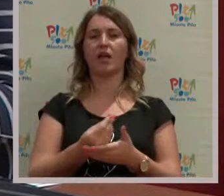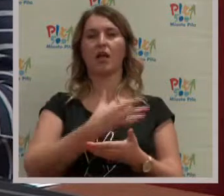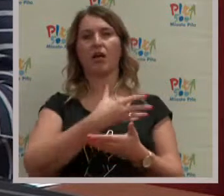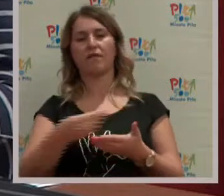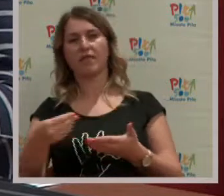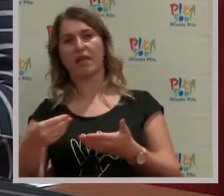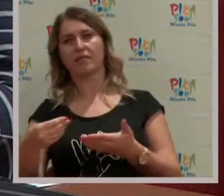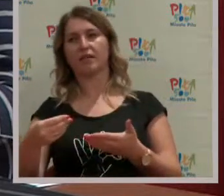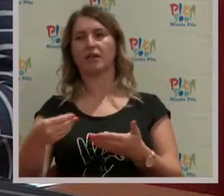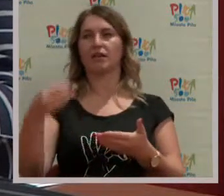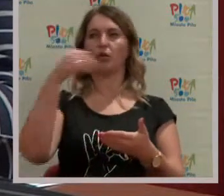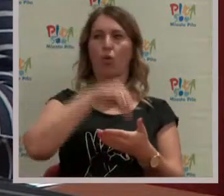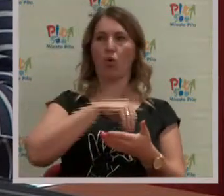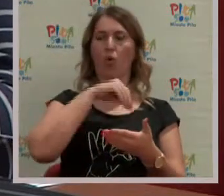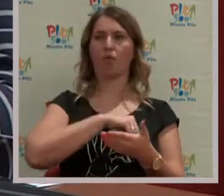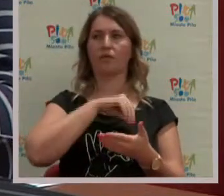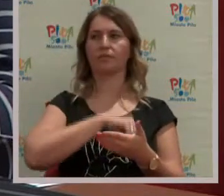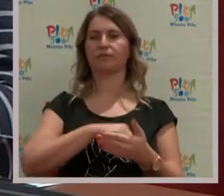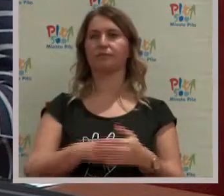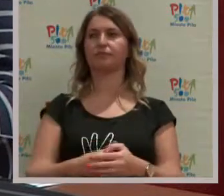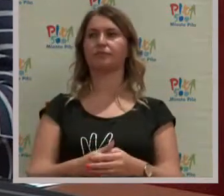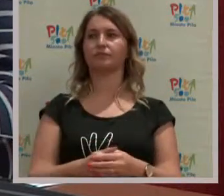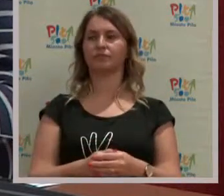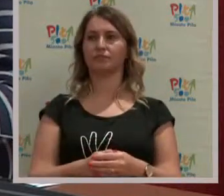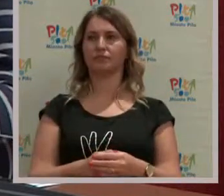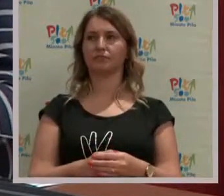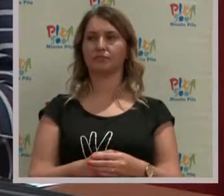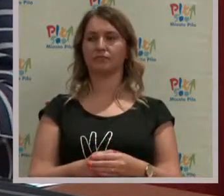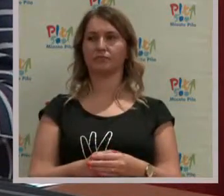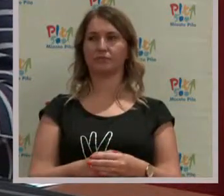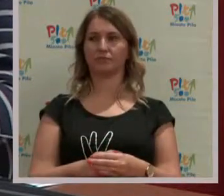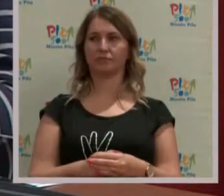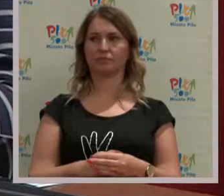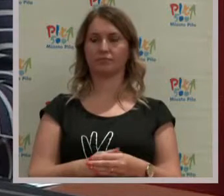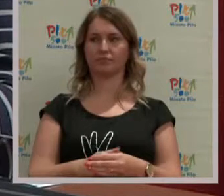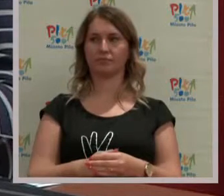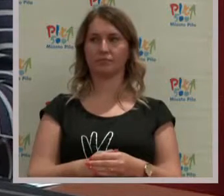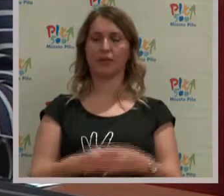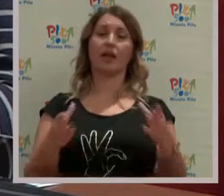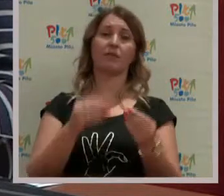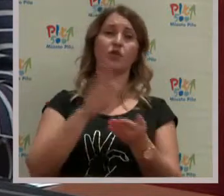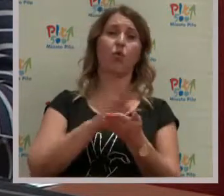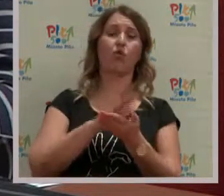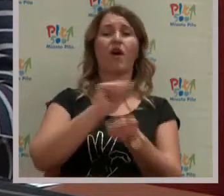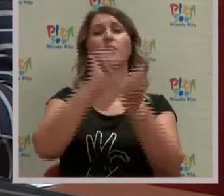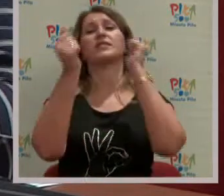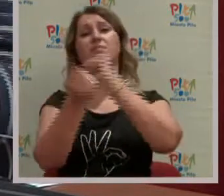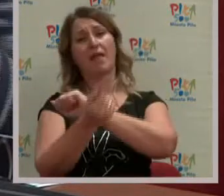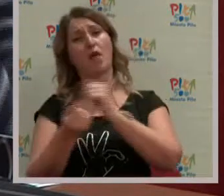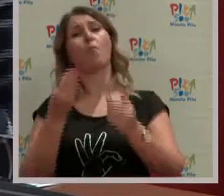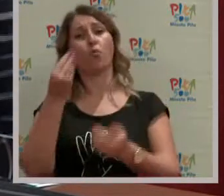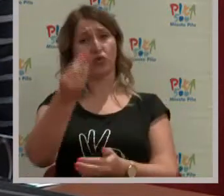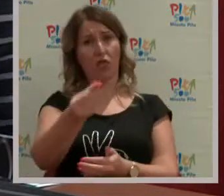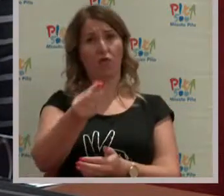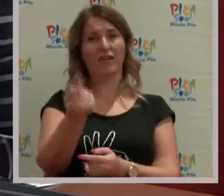wydatków od ostatniej zmiany a wprowadzone zarówno zarządzeniem prezydenta miasta jak i uchwałą w sprawie zmiany uchwały budżetowej